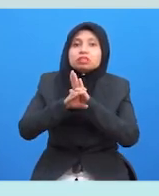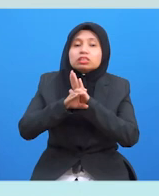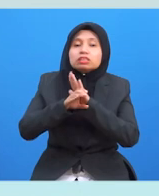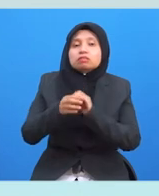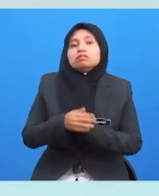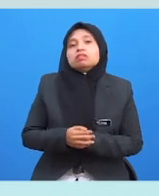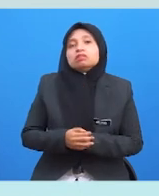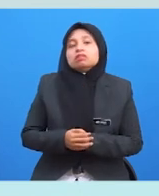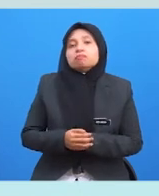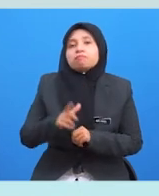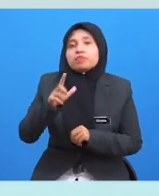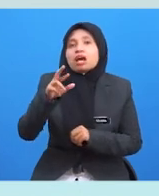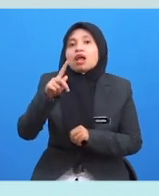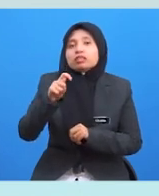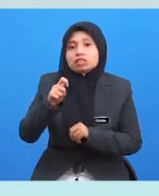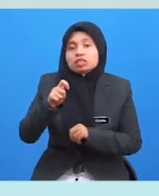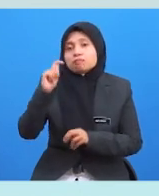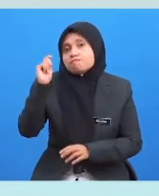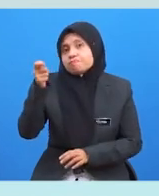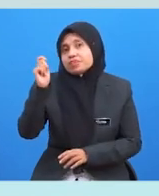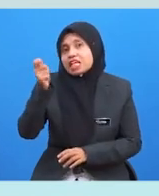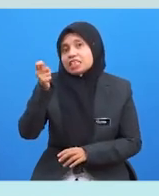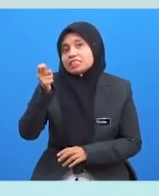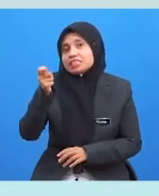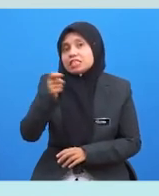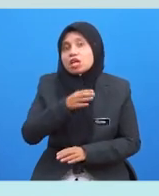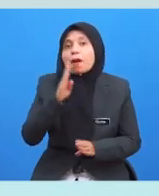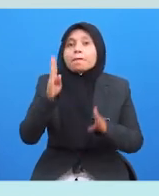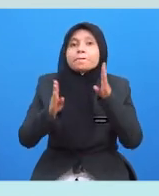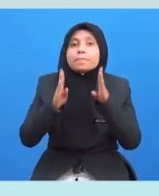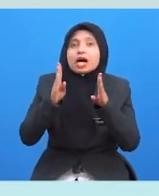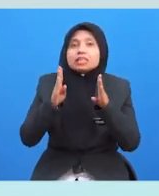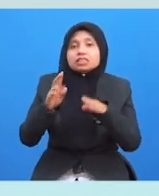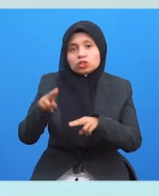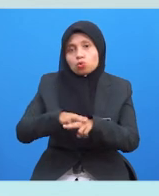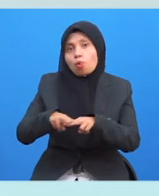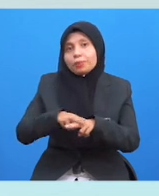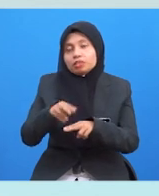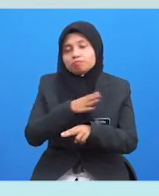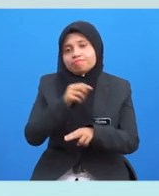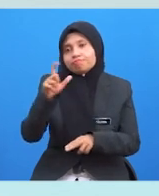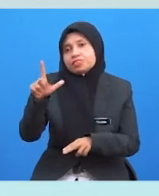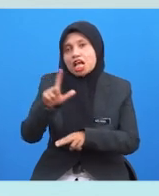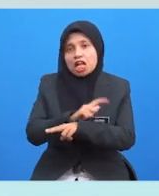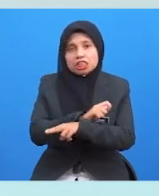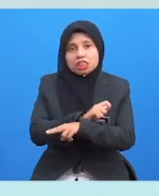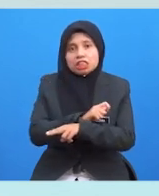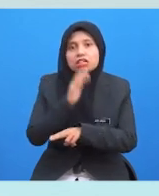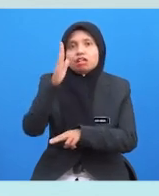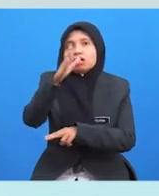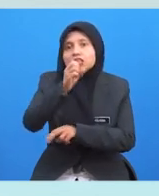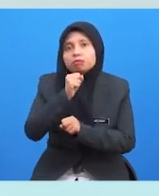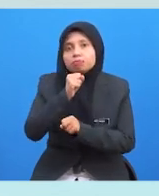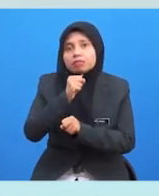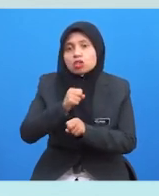bersepadu, contohnya teksi, bas, komuter dan LRT akan